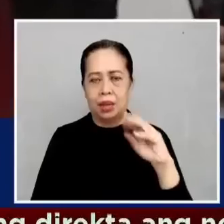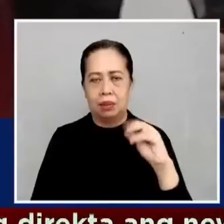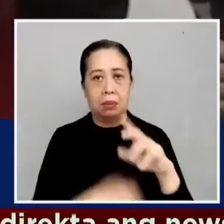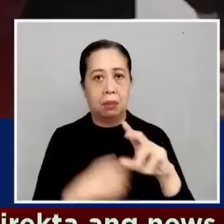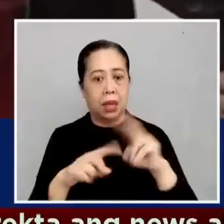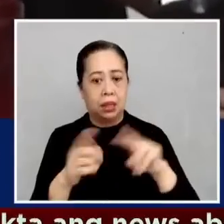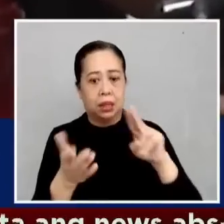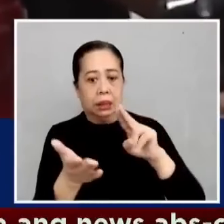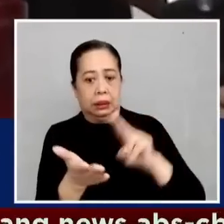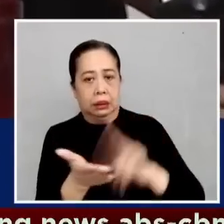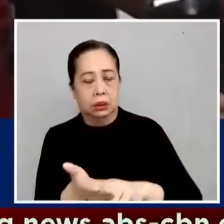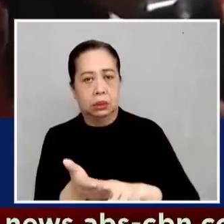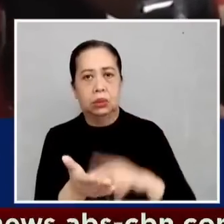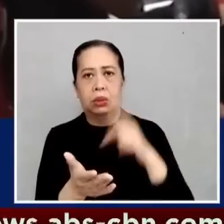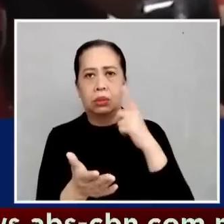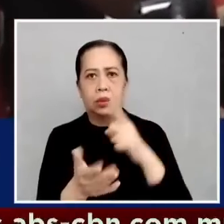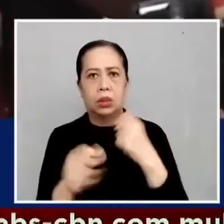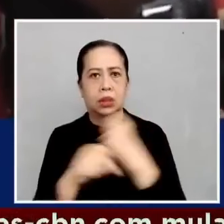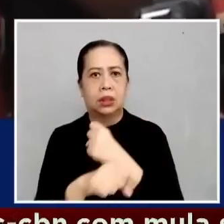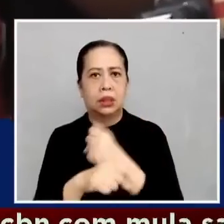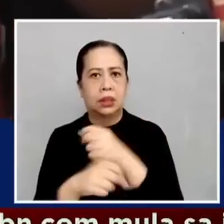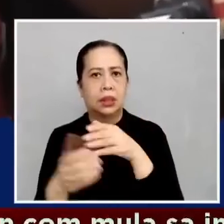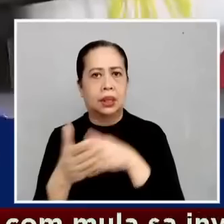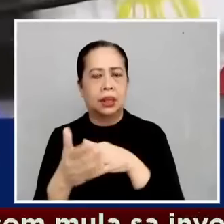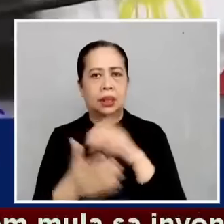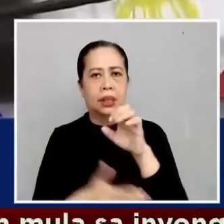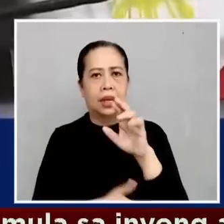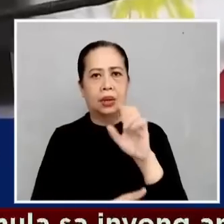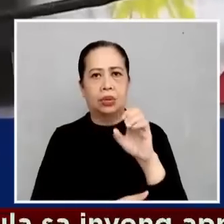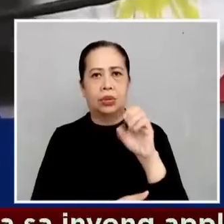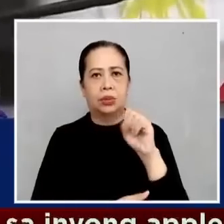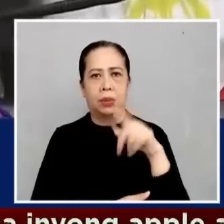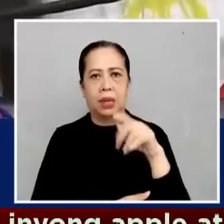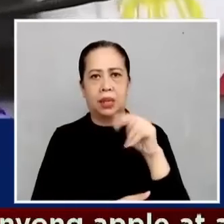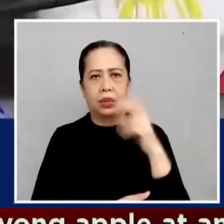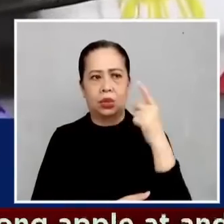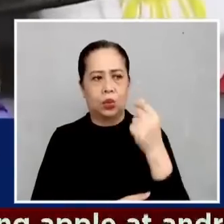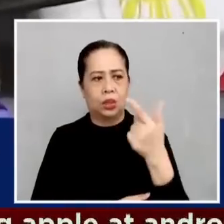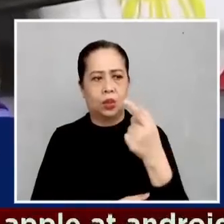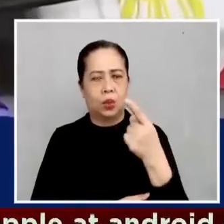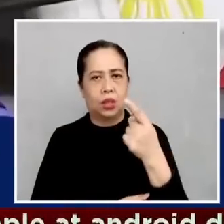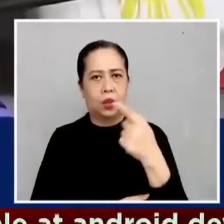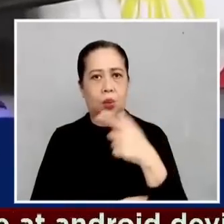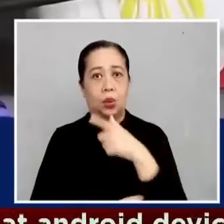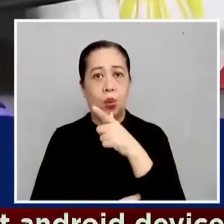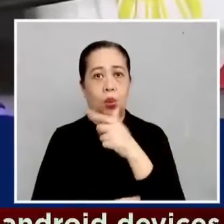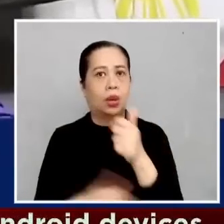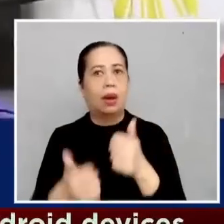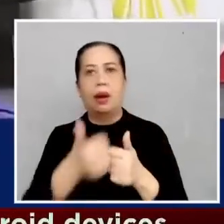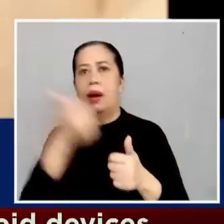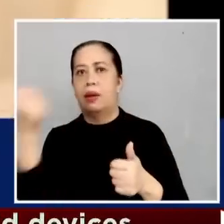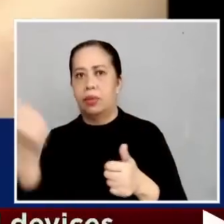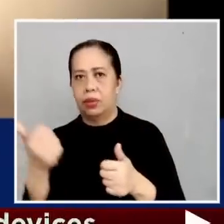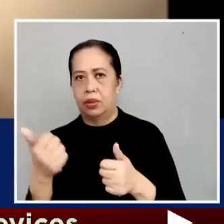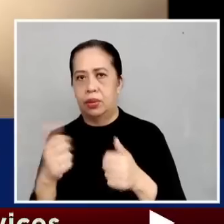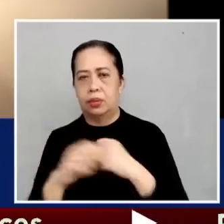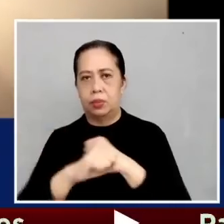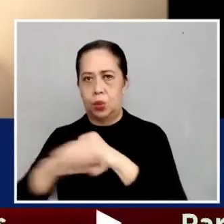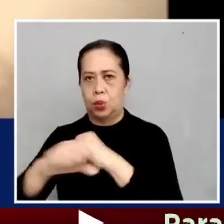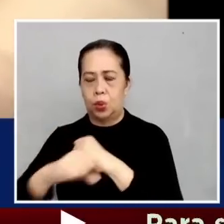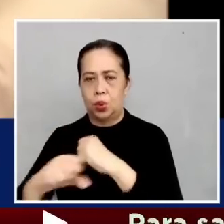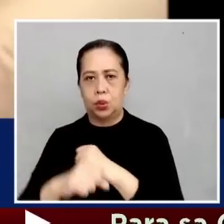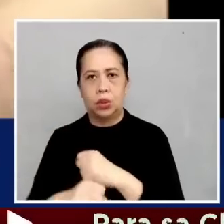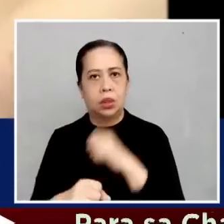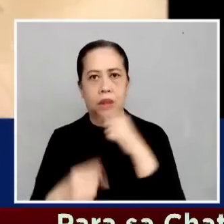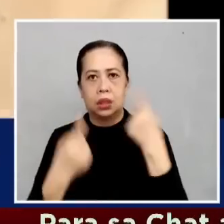Pacquiao para sa laban kay Errol Spence noong 2021 na inayos ng iba niyang associates. Hindi natuloy